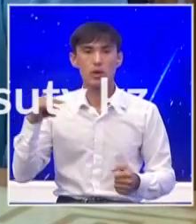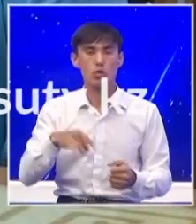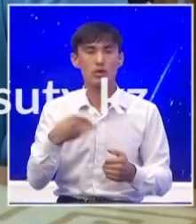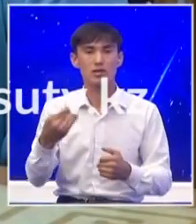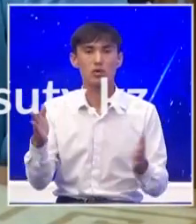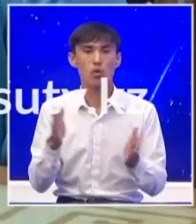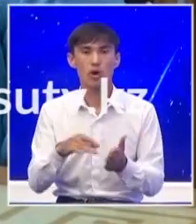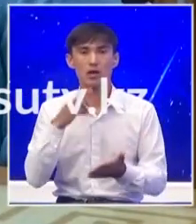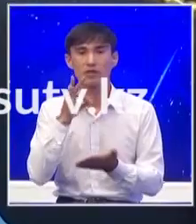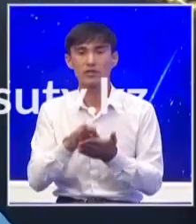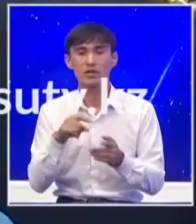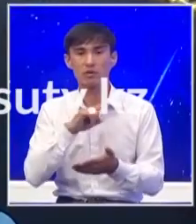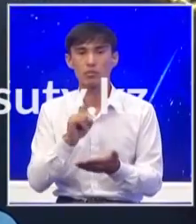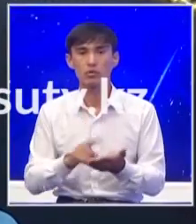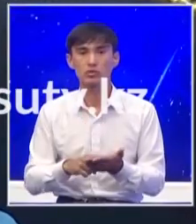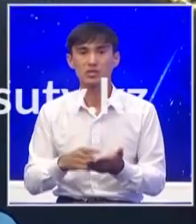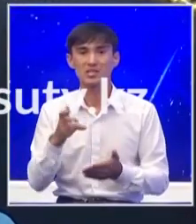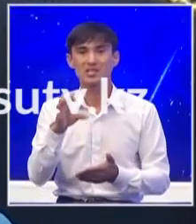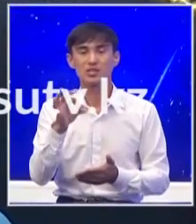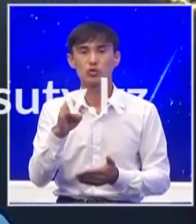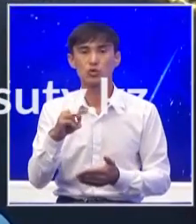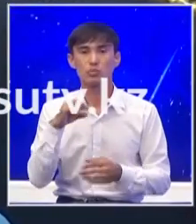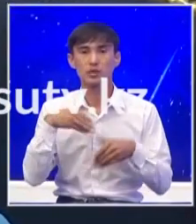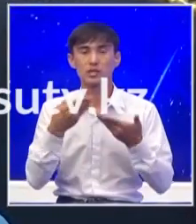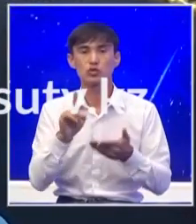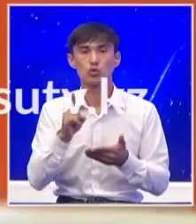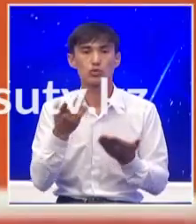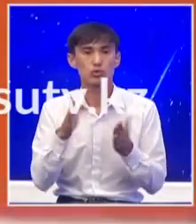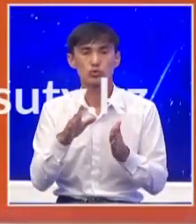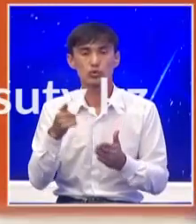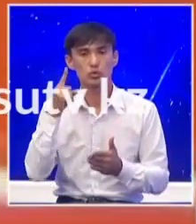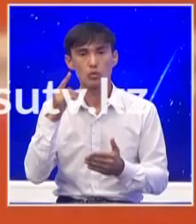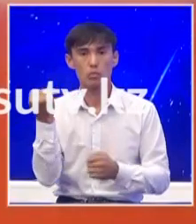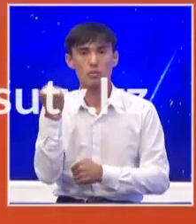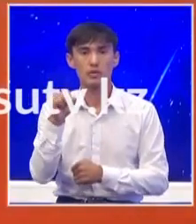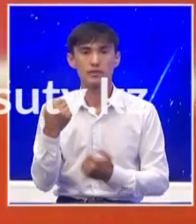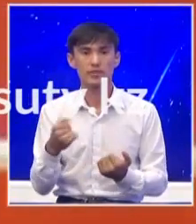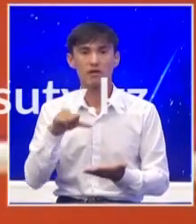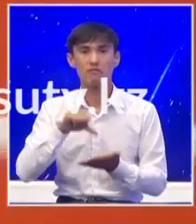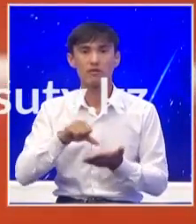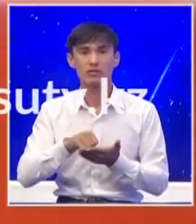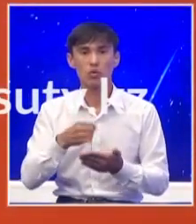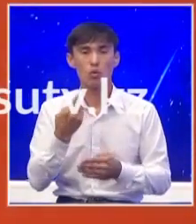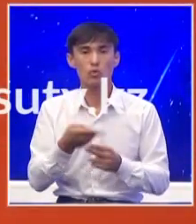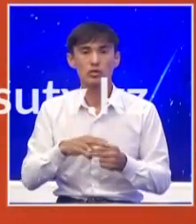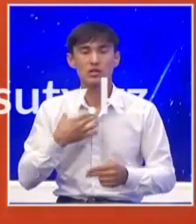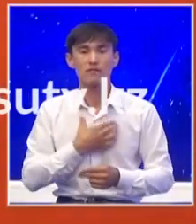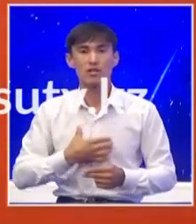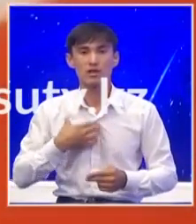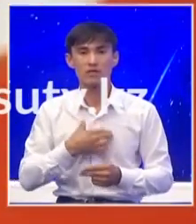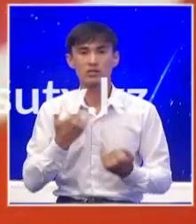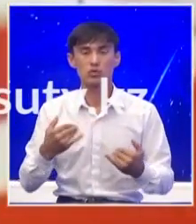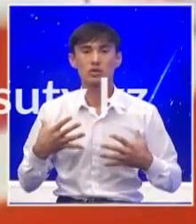они коротко ответили на вопросы. Игорь Сон признался, что не ожидал, что одержит победу. Во время выступления он очень сильно волновался,